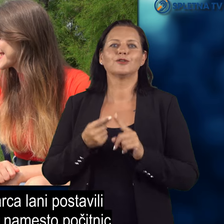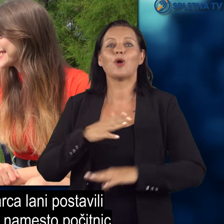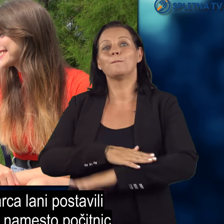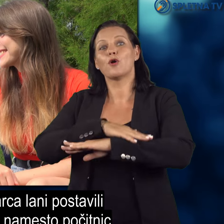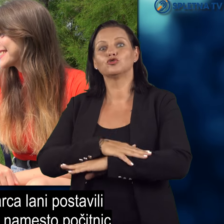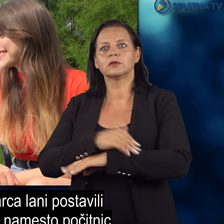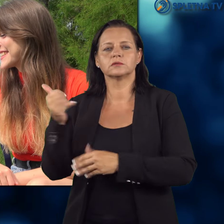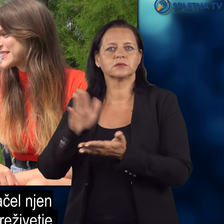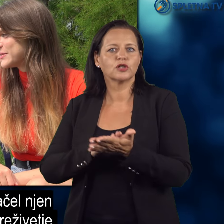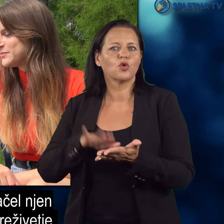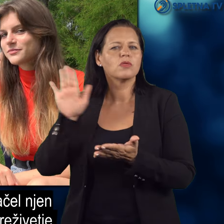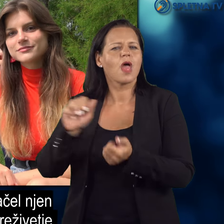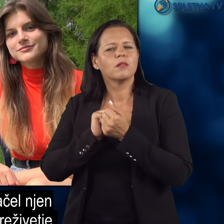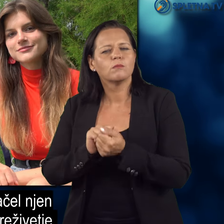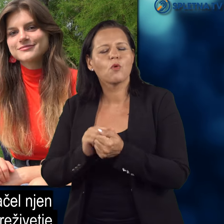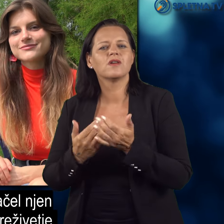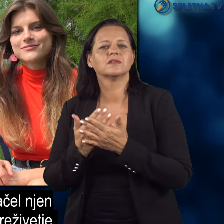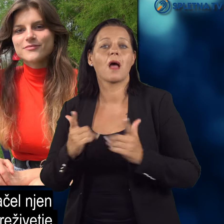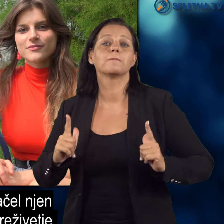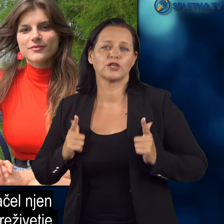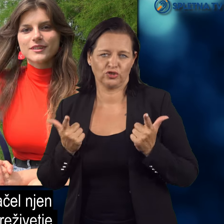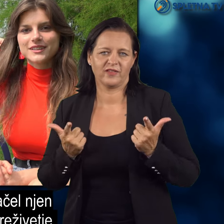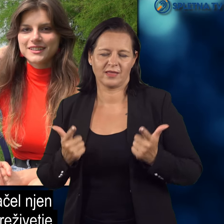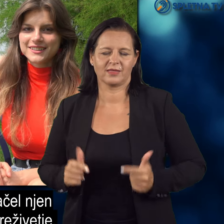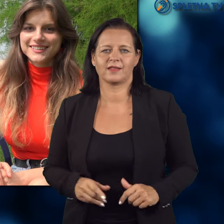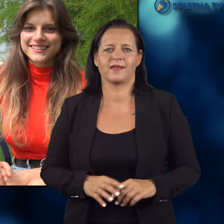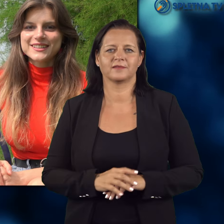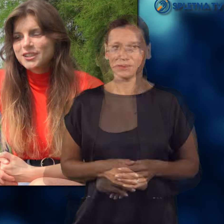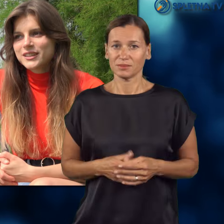začel njen boj za preživetje.